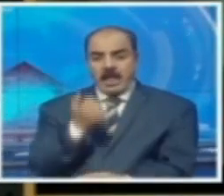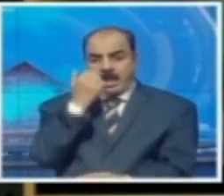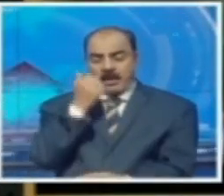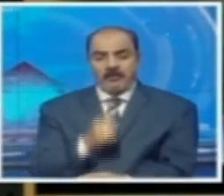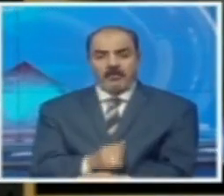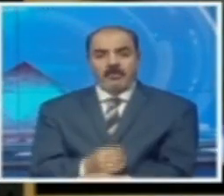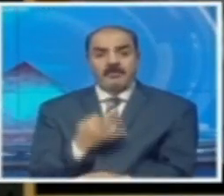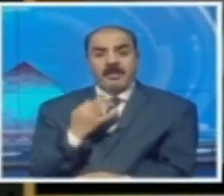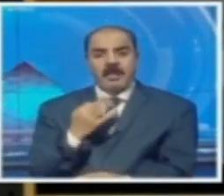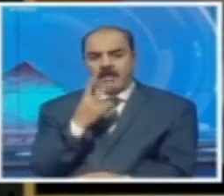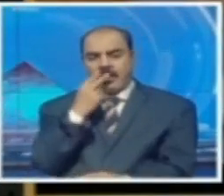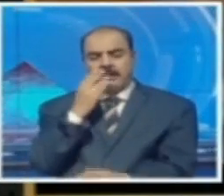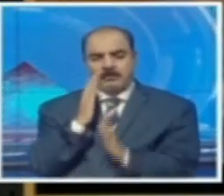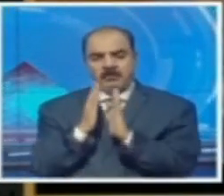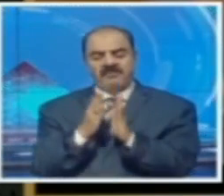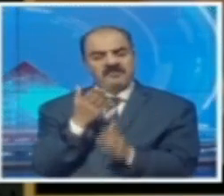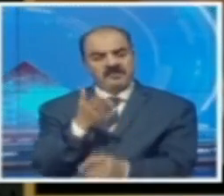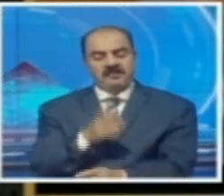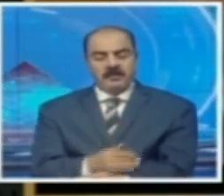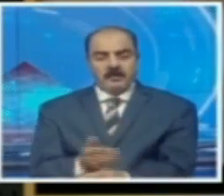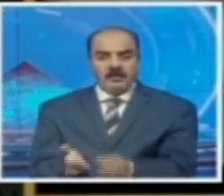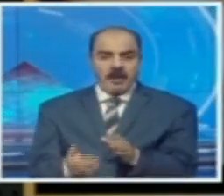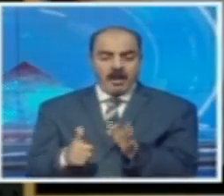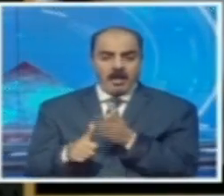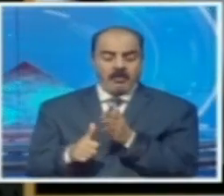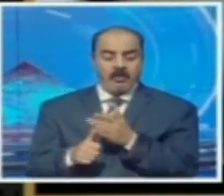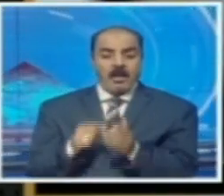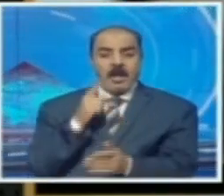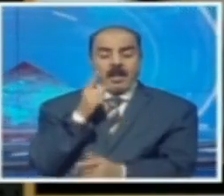463,003 حكما قضائيا، من بينهم